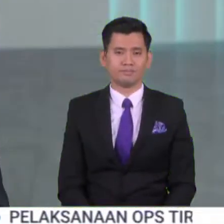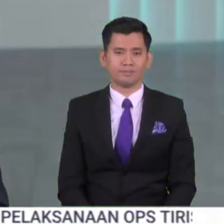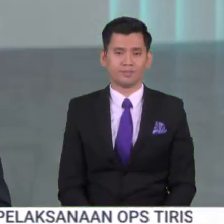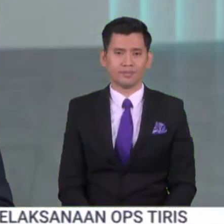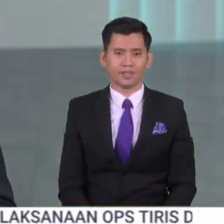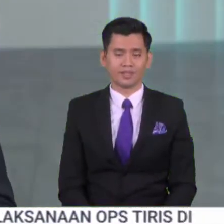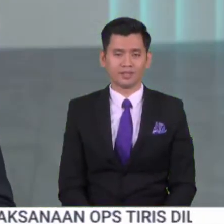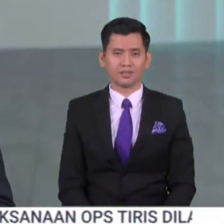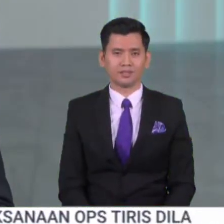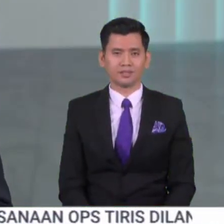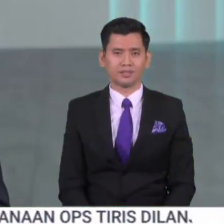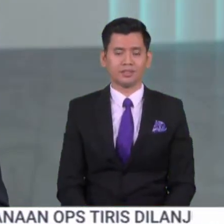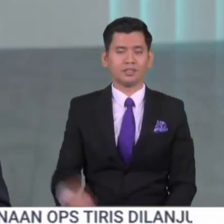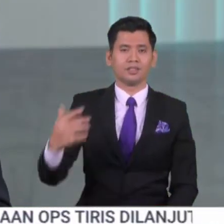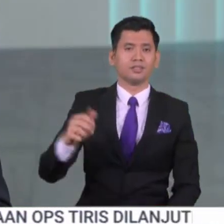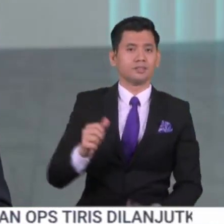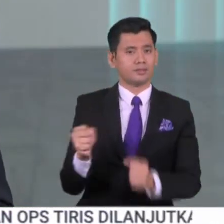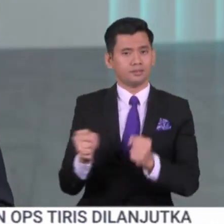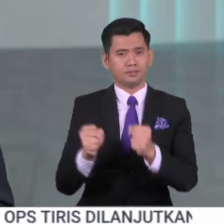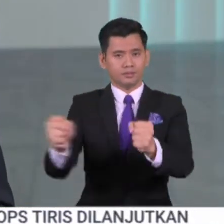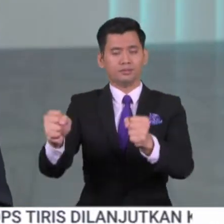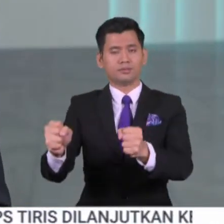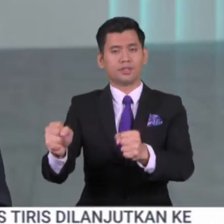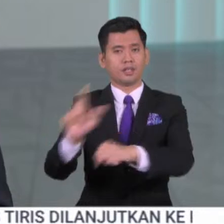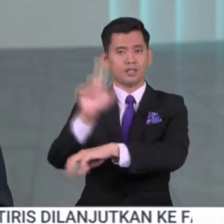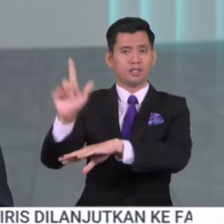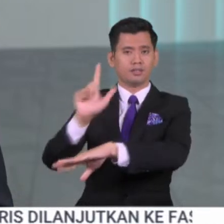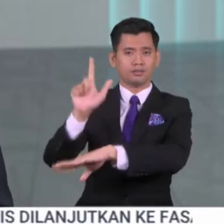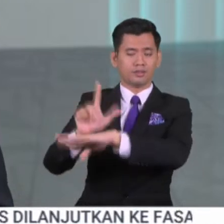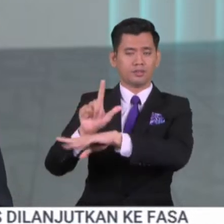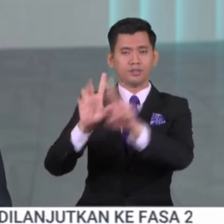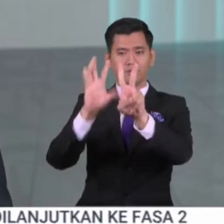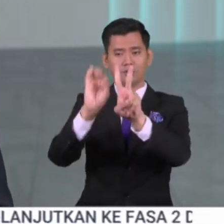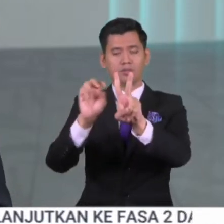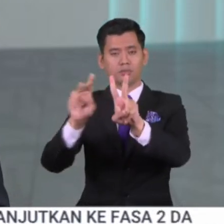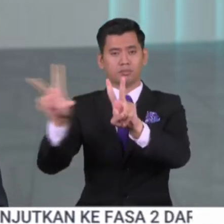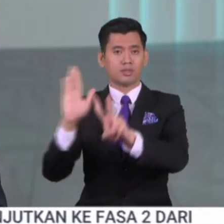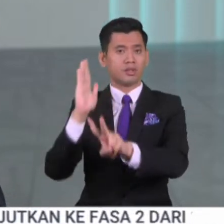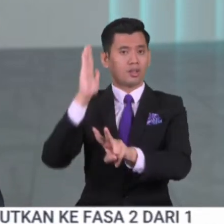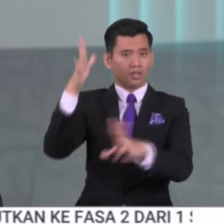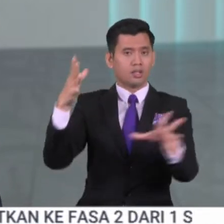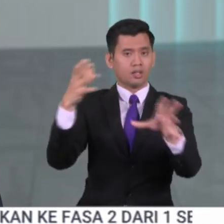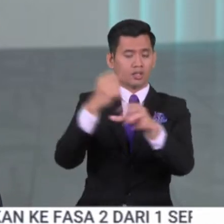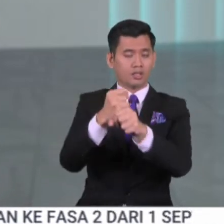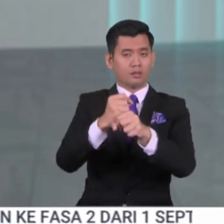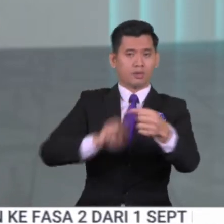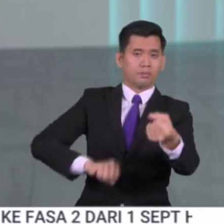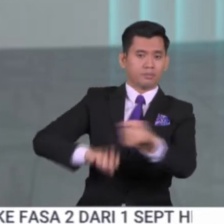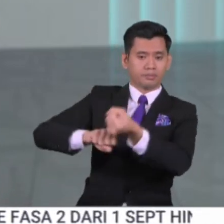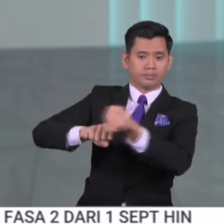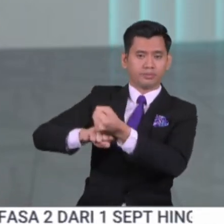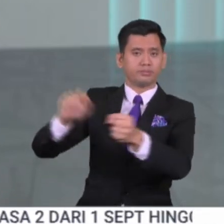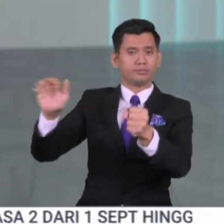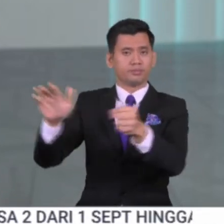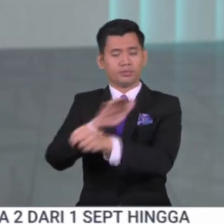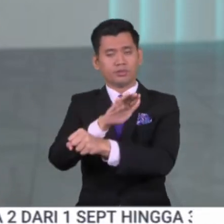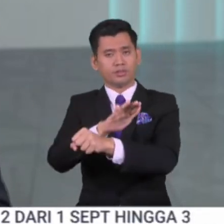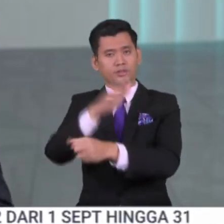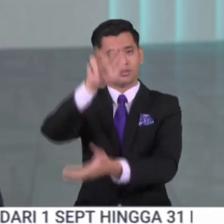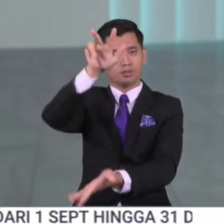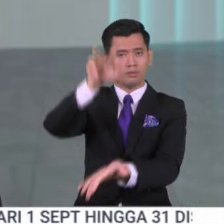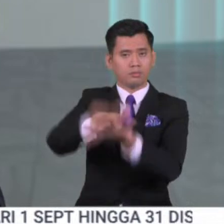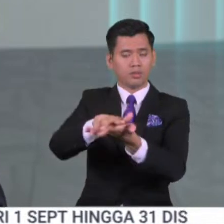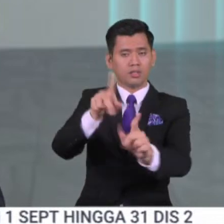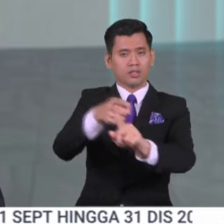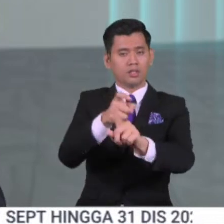ASEAN kejan berbasikal letu di Langkawi ltdl 2023 bakal mendapat penajaan mencukupi perkara itu disahkan